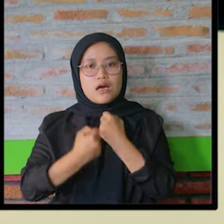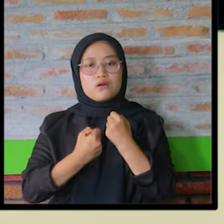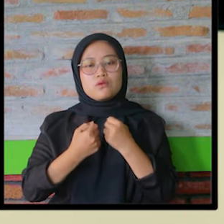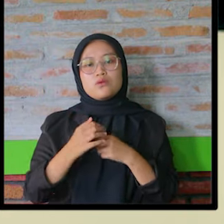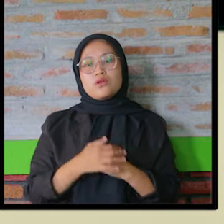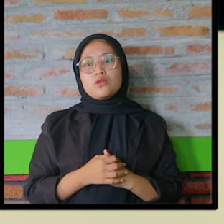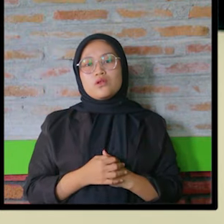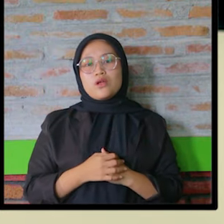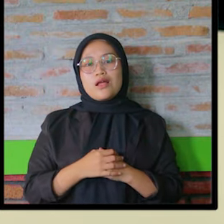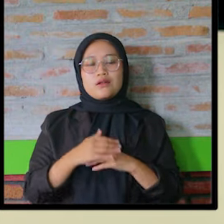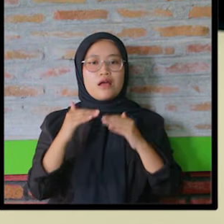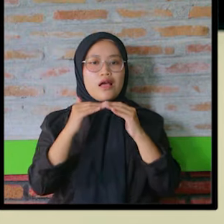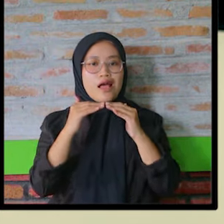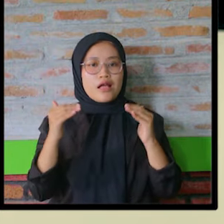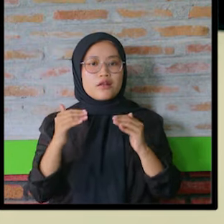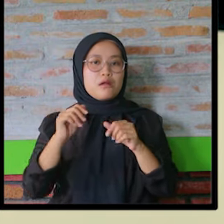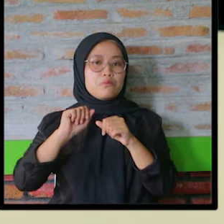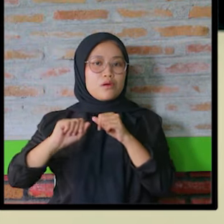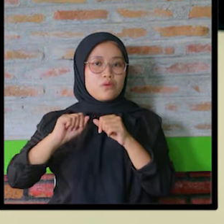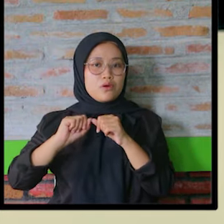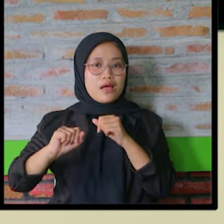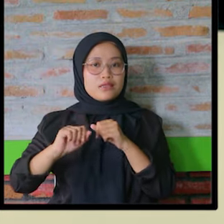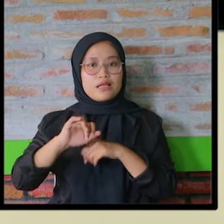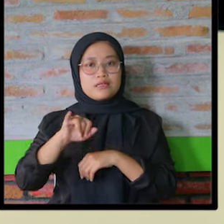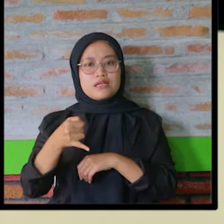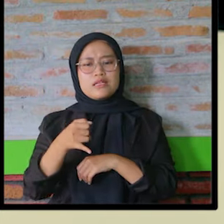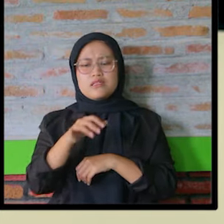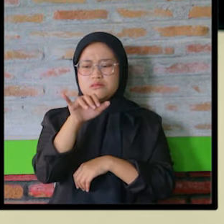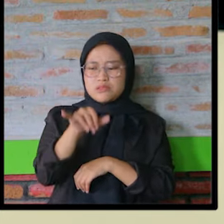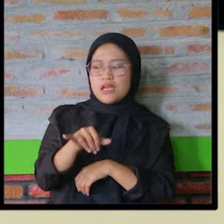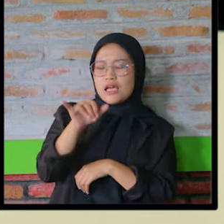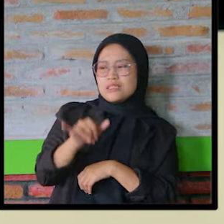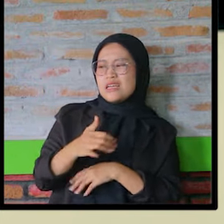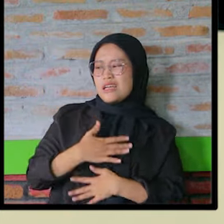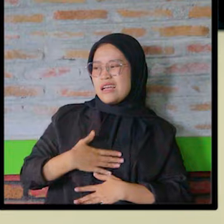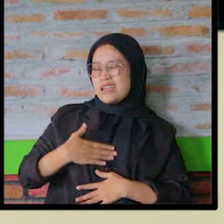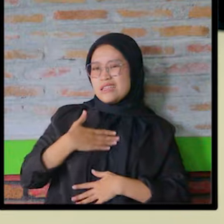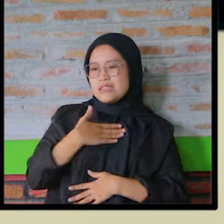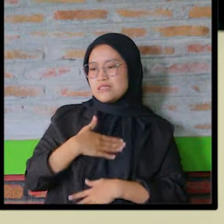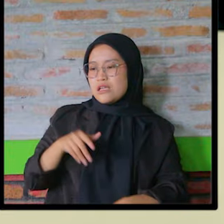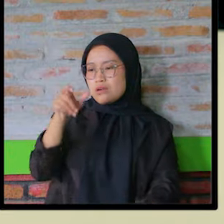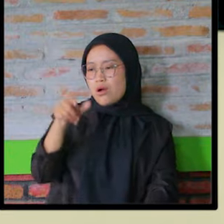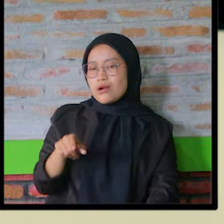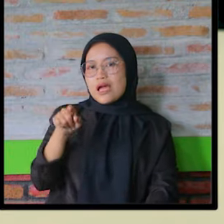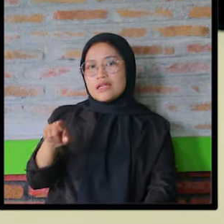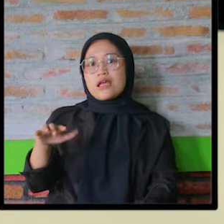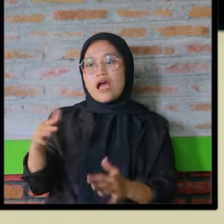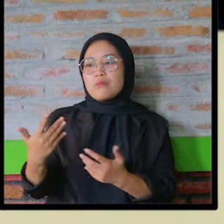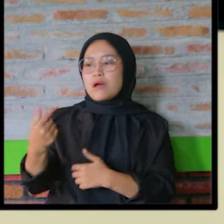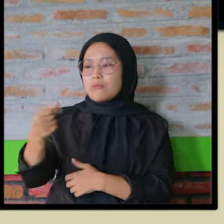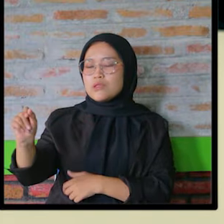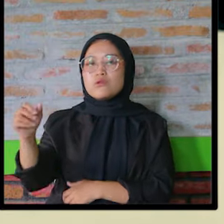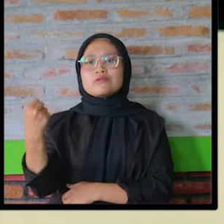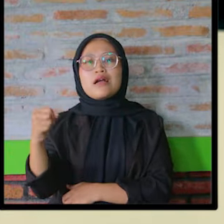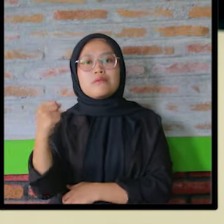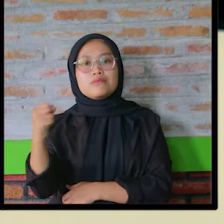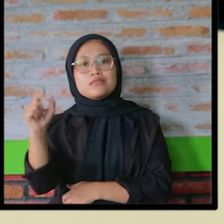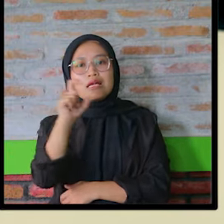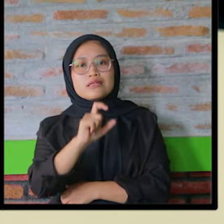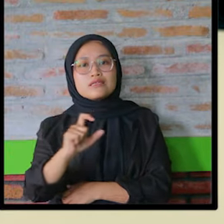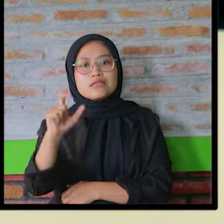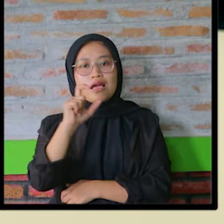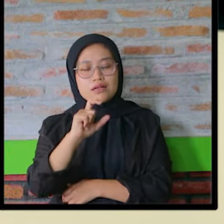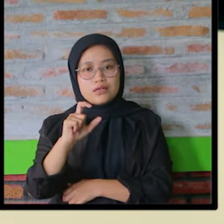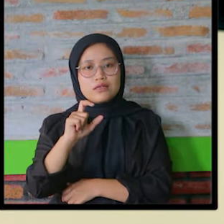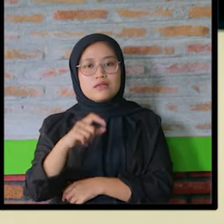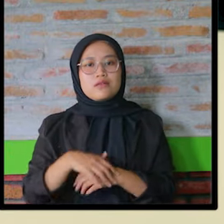perbuatan sehingga Kok iya ya Mesak orang ini Apa benar enggak bisa dicari gitu kan gitu nah keinginan